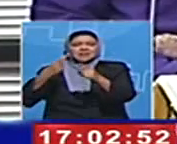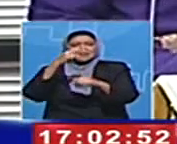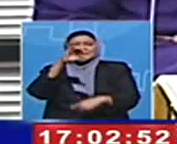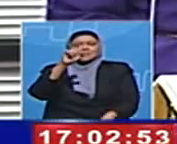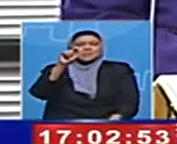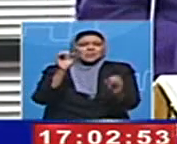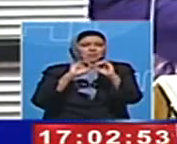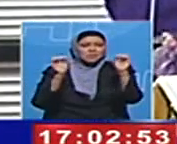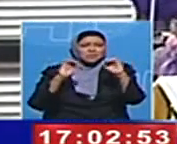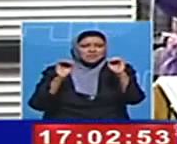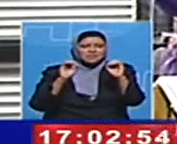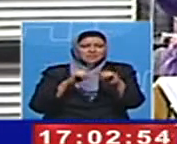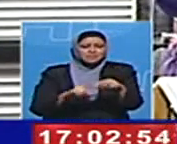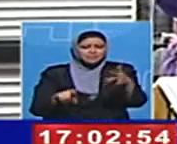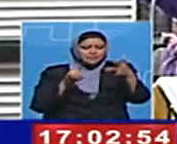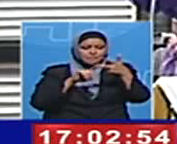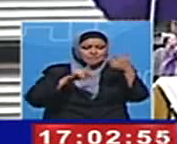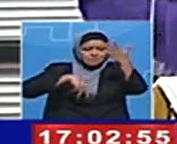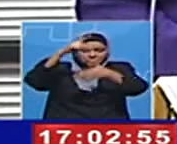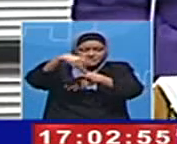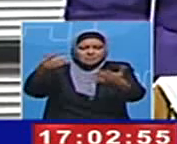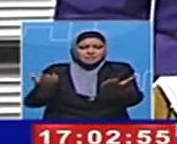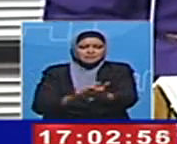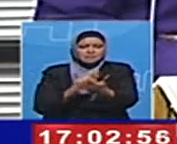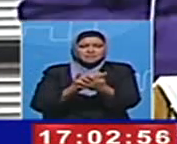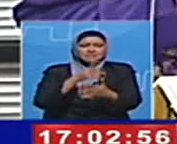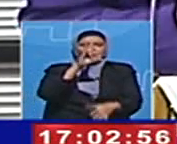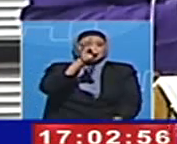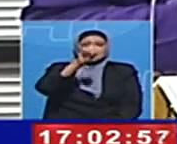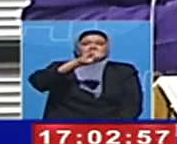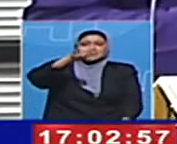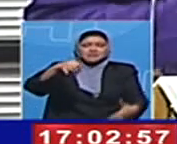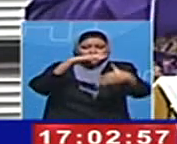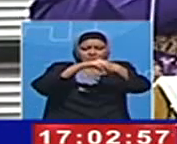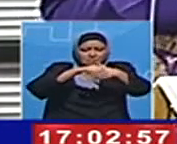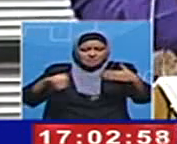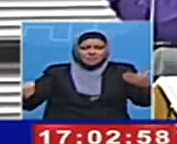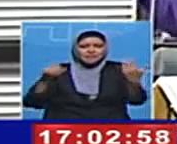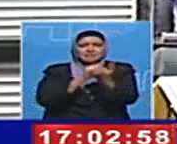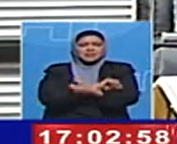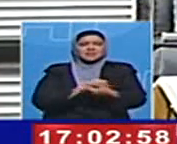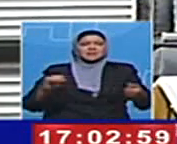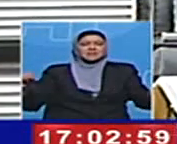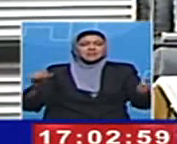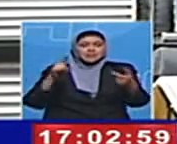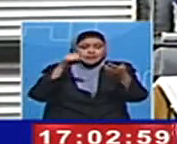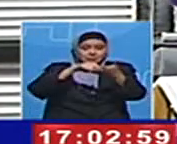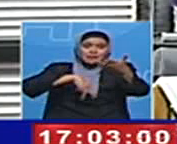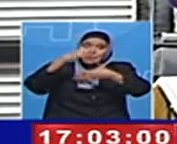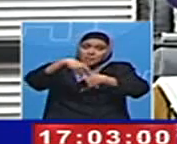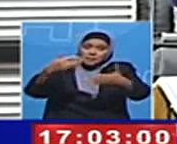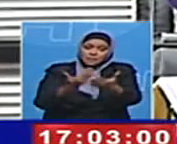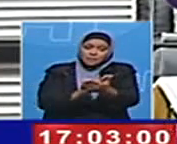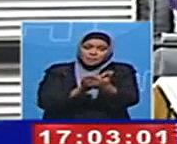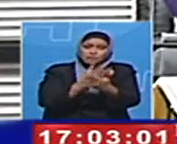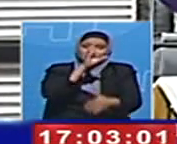ketiga sebagai satu program baru 7 juta disediakan ini program baru